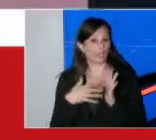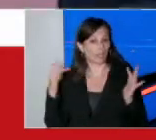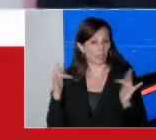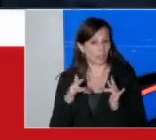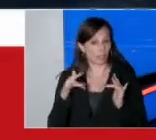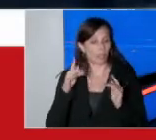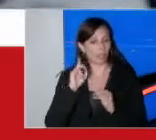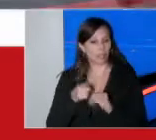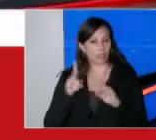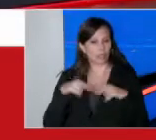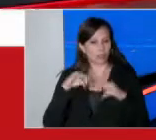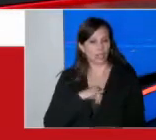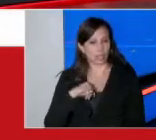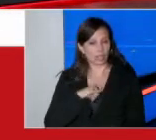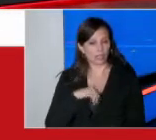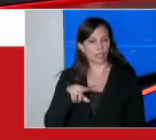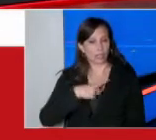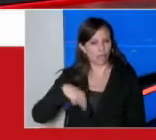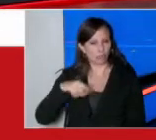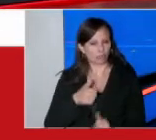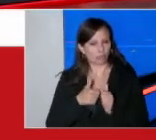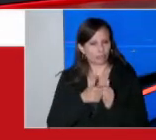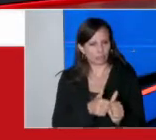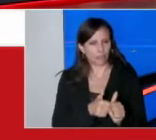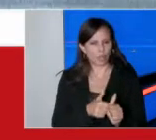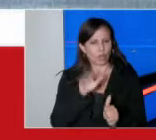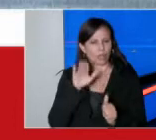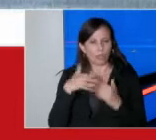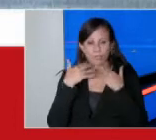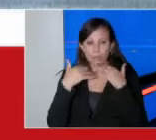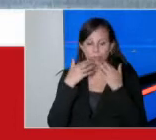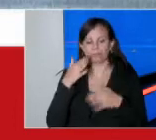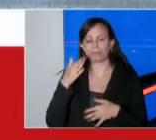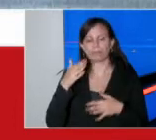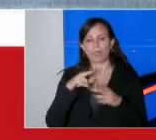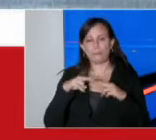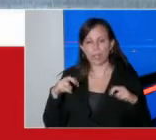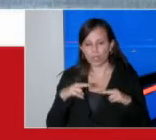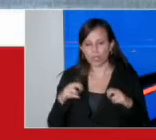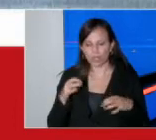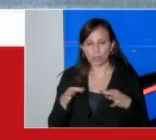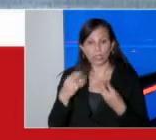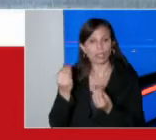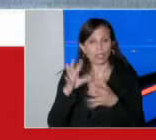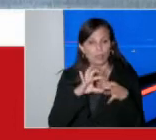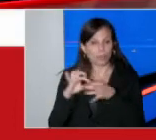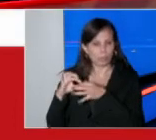להיות מרתקת לא פחות, ואנחנו נשים עין גם על הסיפור הזה. הפרשן המשפטי תראה, של... החקירה, כן, החקירה, בבקשה,